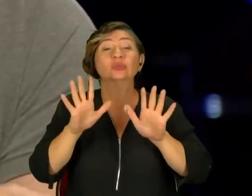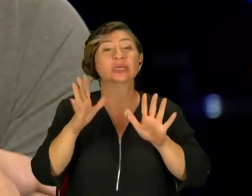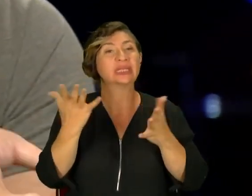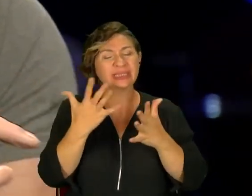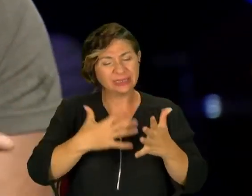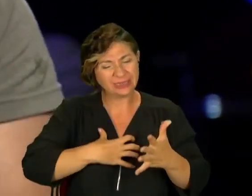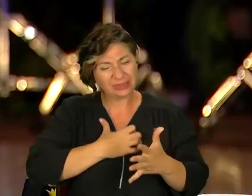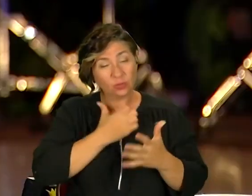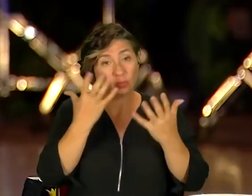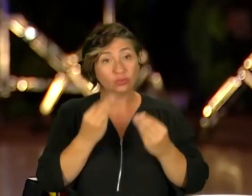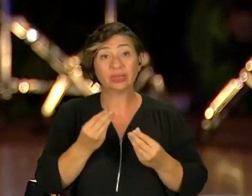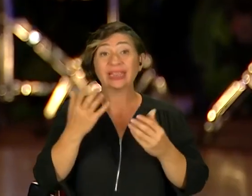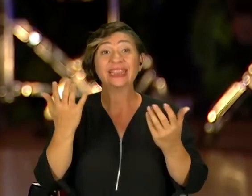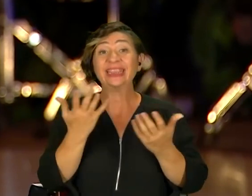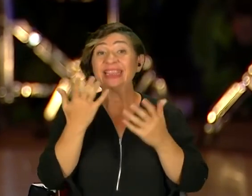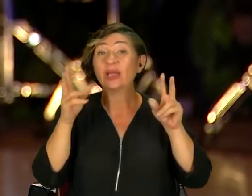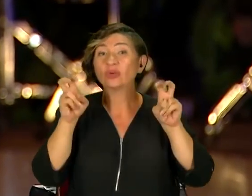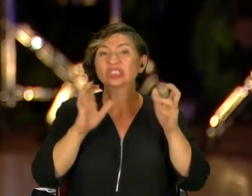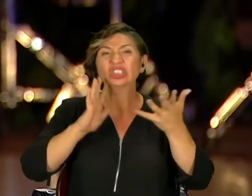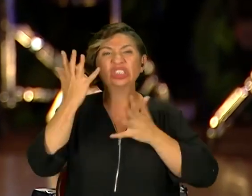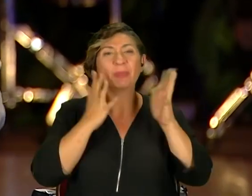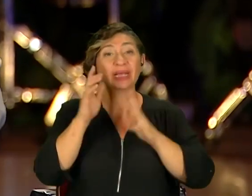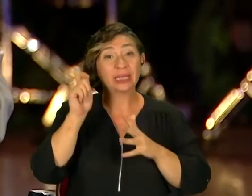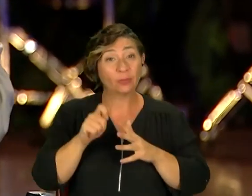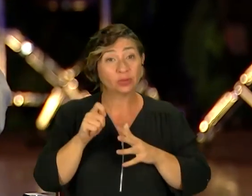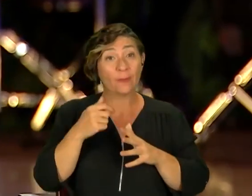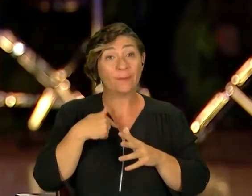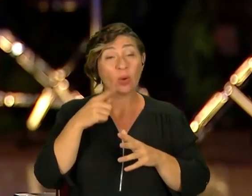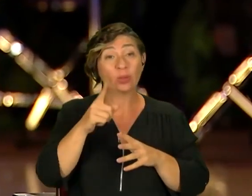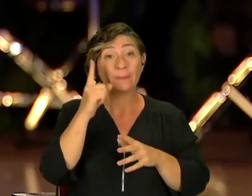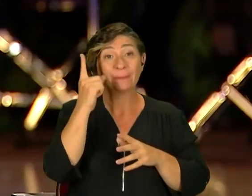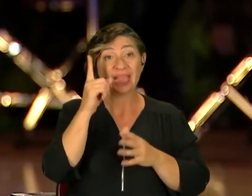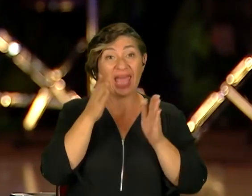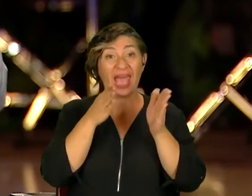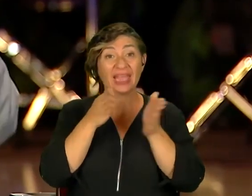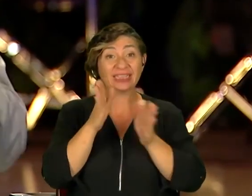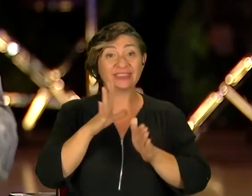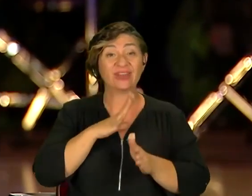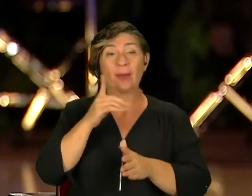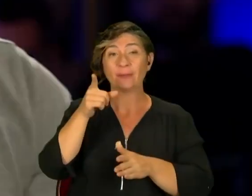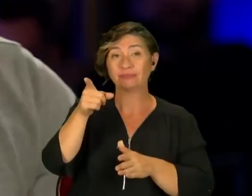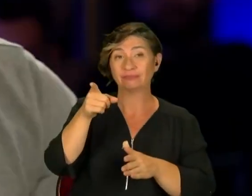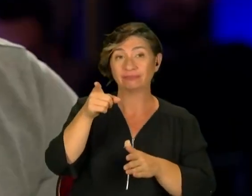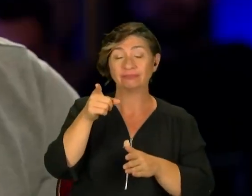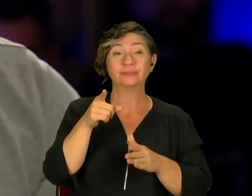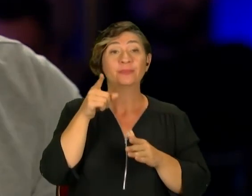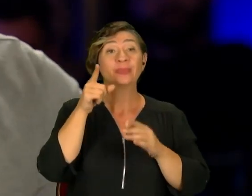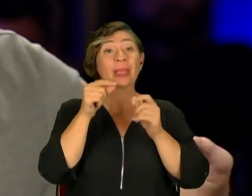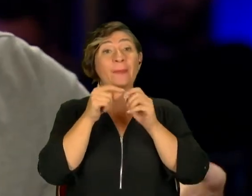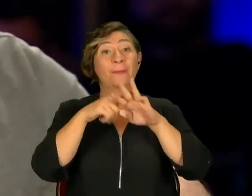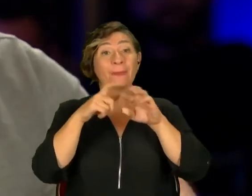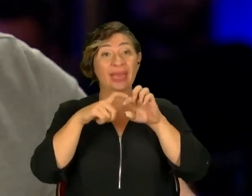konuda güçlük çekiyorsan ve ne konuda şımarıklık yapıyorsan, ben diyorum ki bir tane adresim var, Berk'e bak. Şimdi